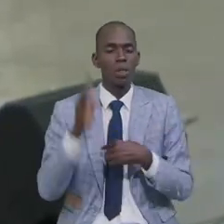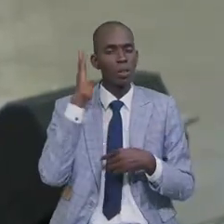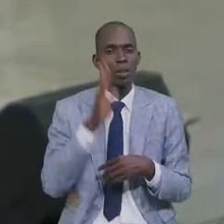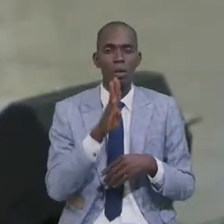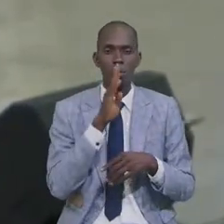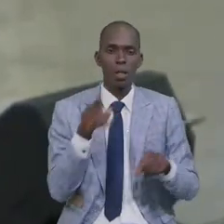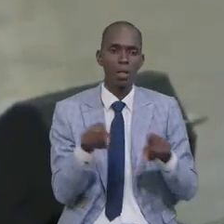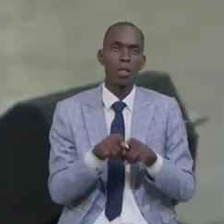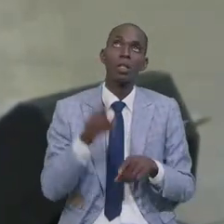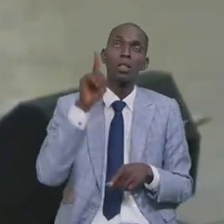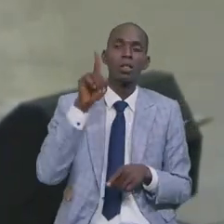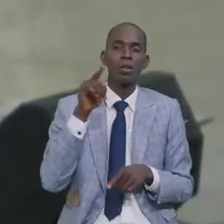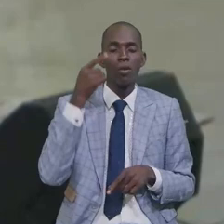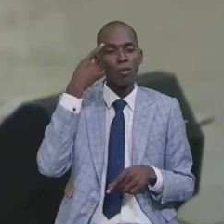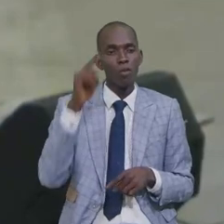nous serons comme lui,